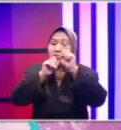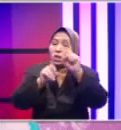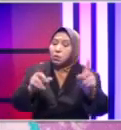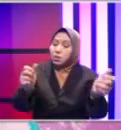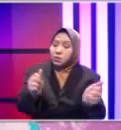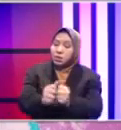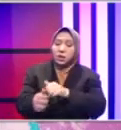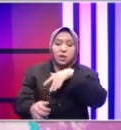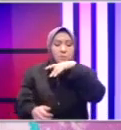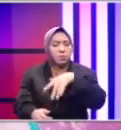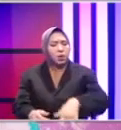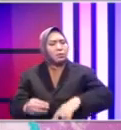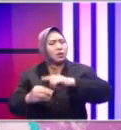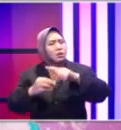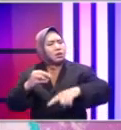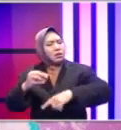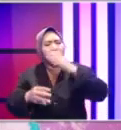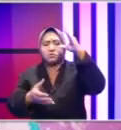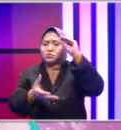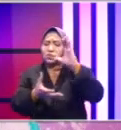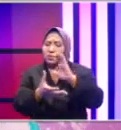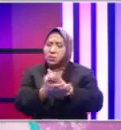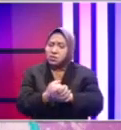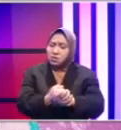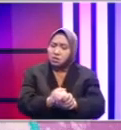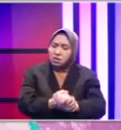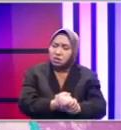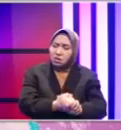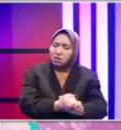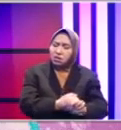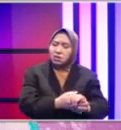Fiza Uchiha what stq